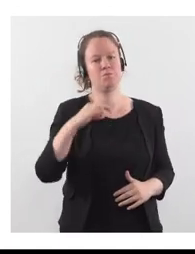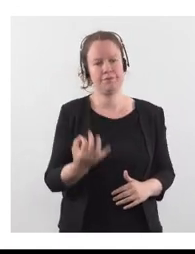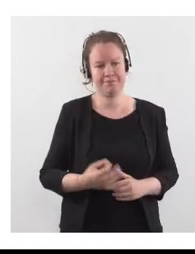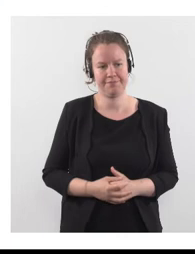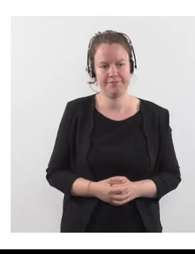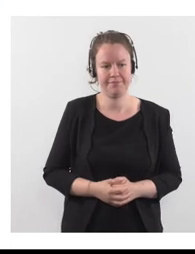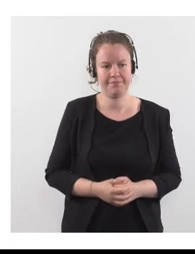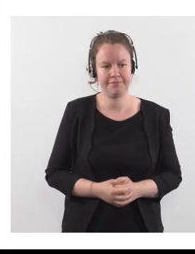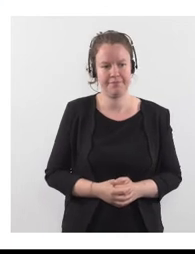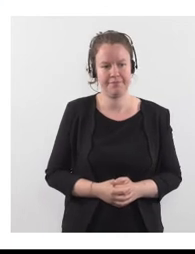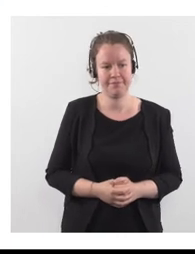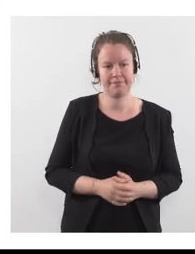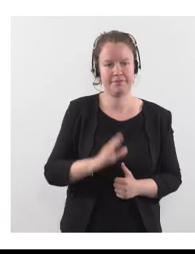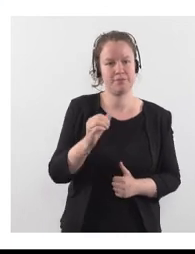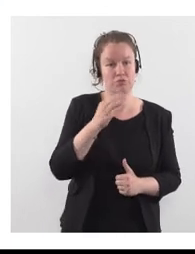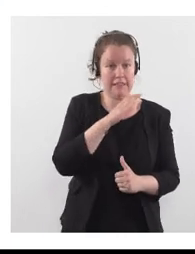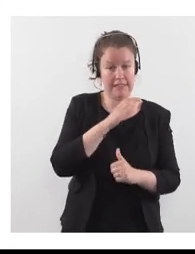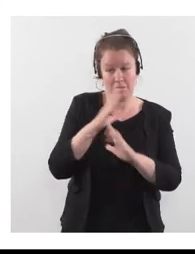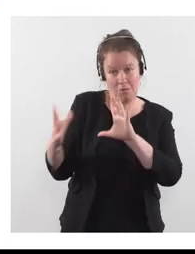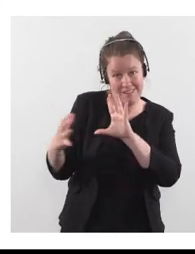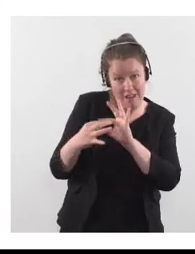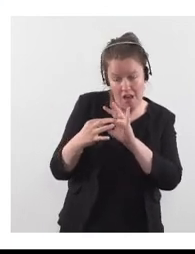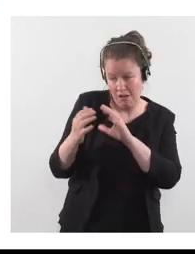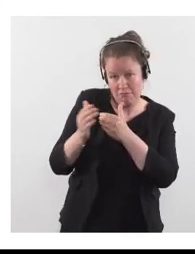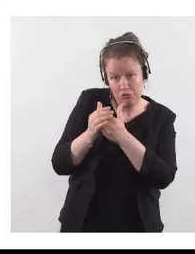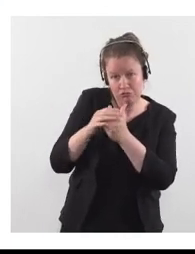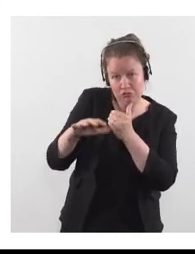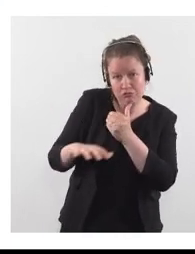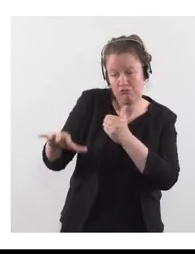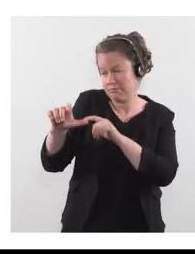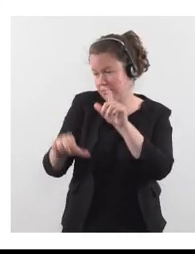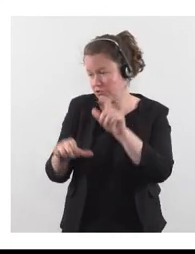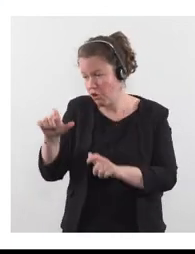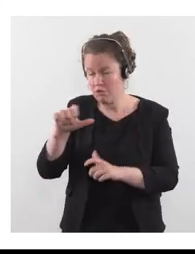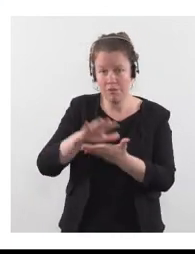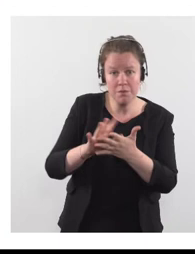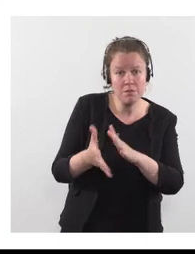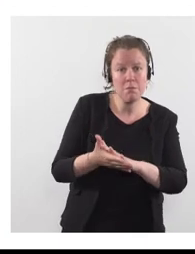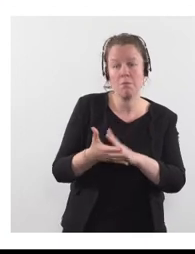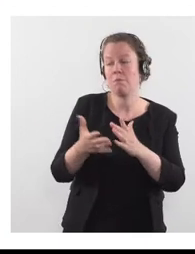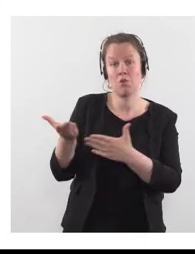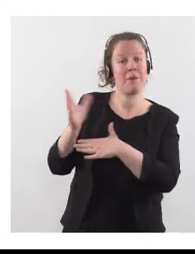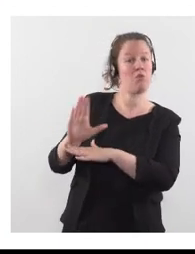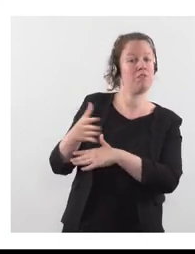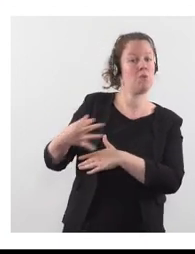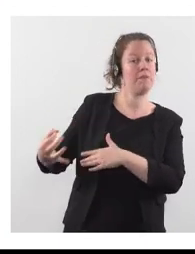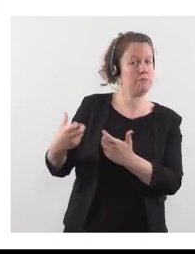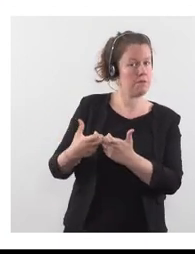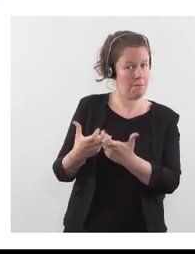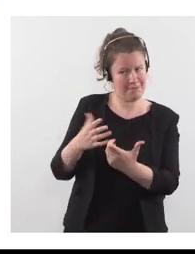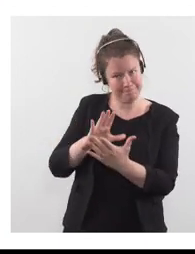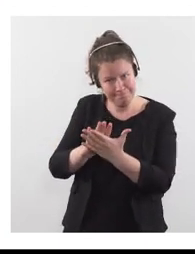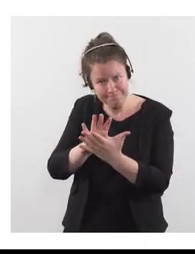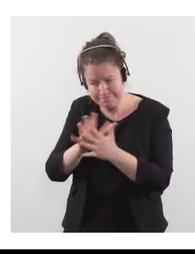de travailler de manière aussi proche que possible des organisations, des associations qui représentent les minorités,